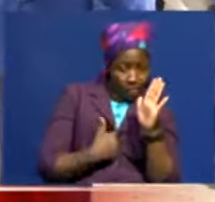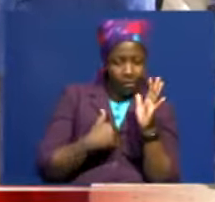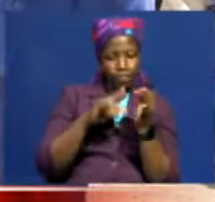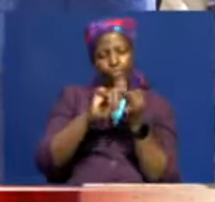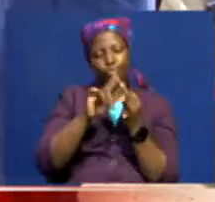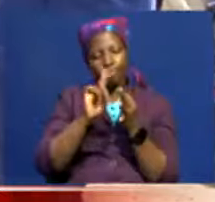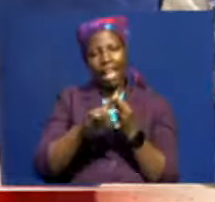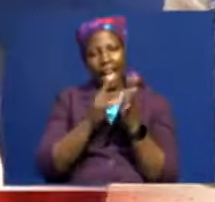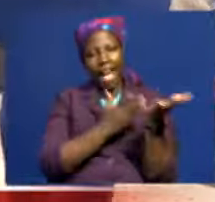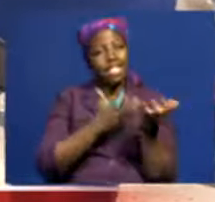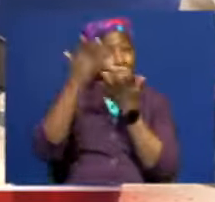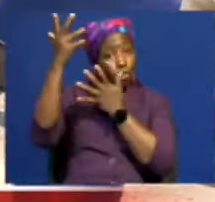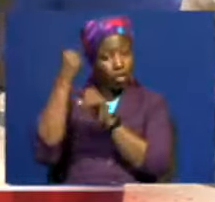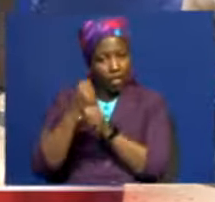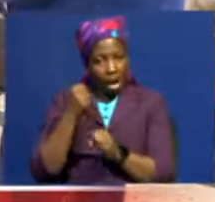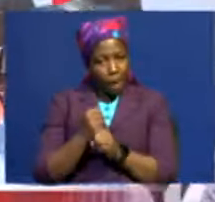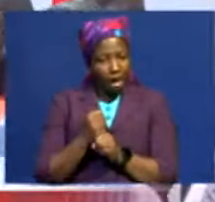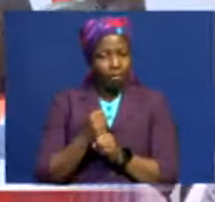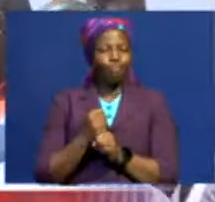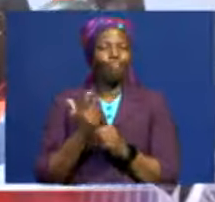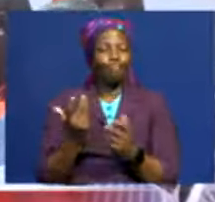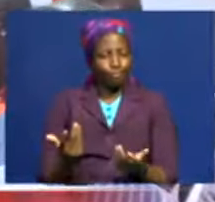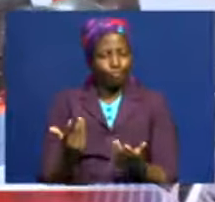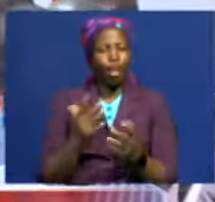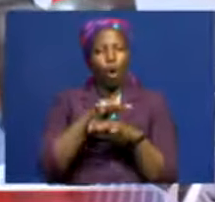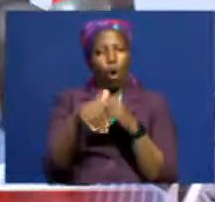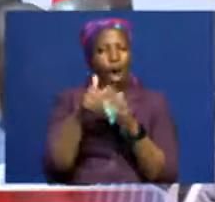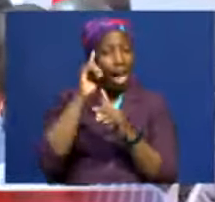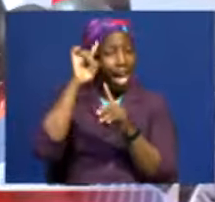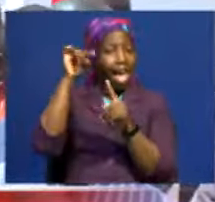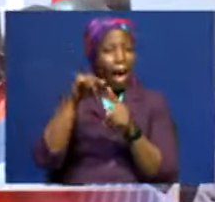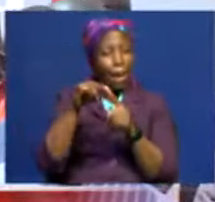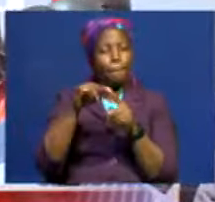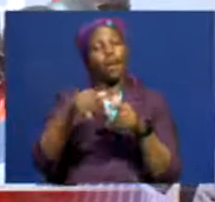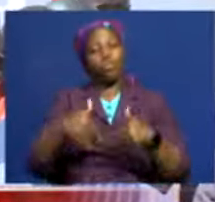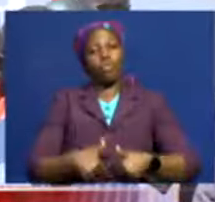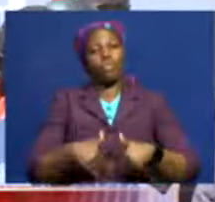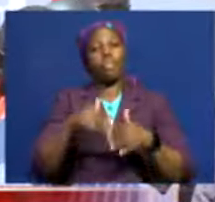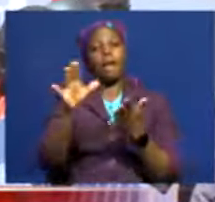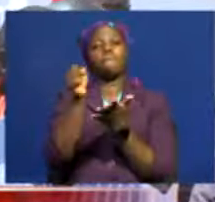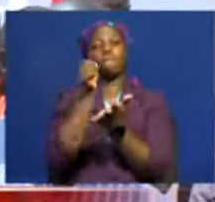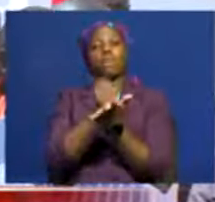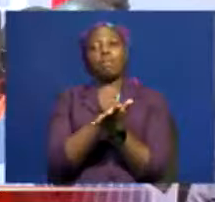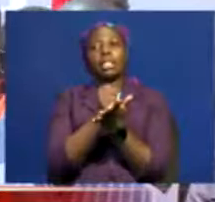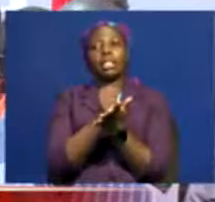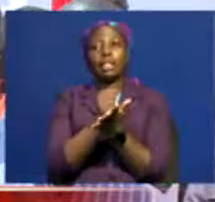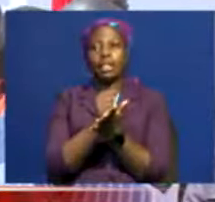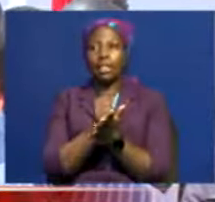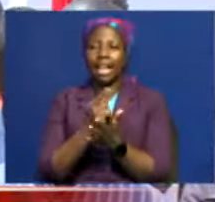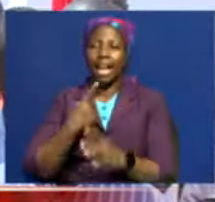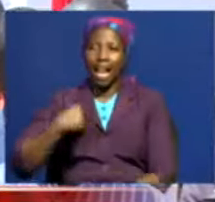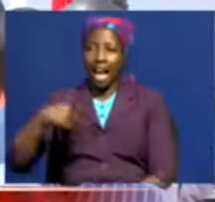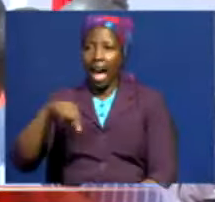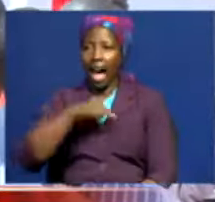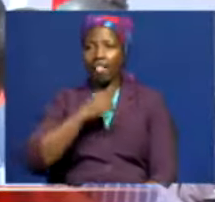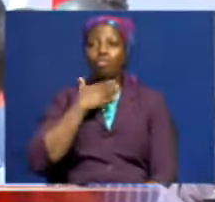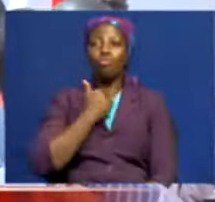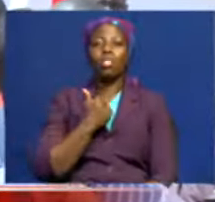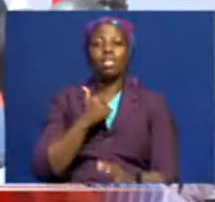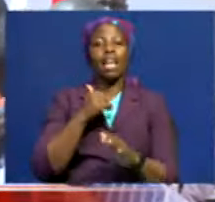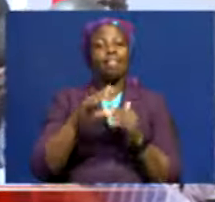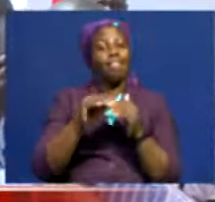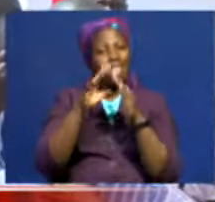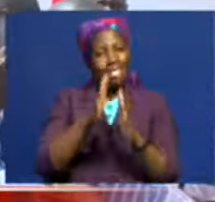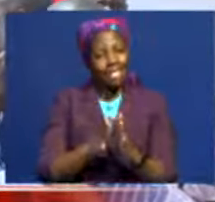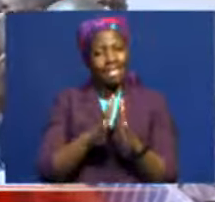export of labor tange ajira ya vijana tuko katika chama cha uda katika eneo hili na tunak vizi wakf